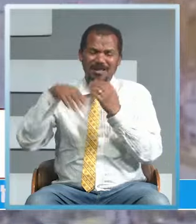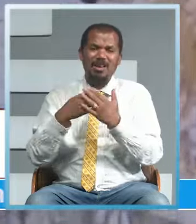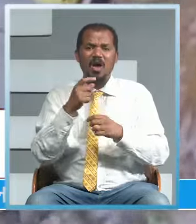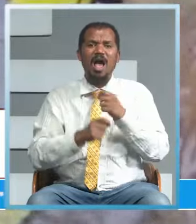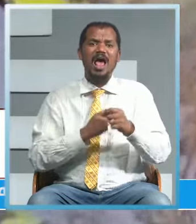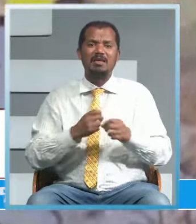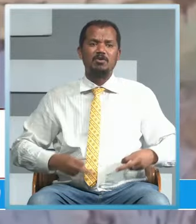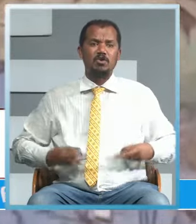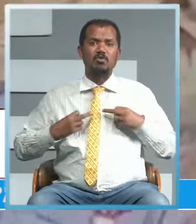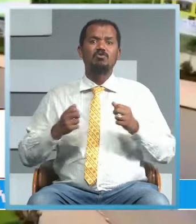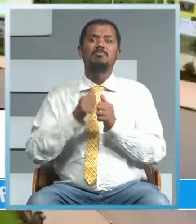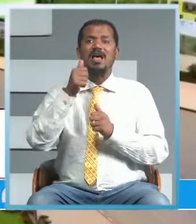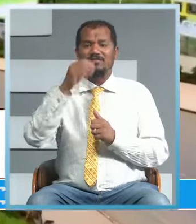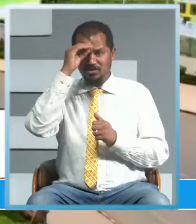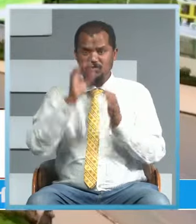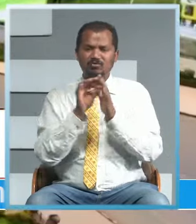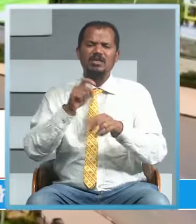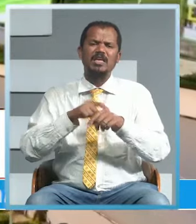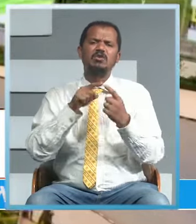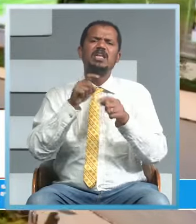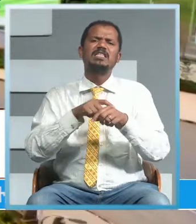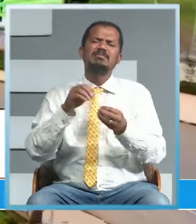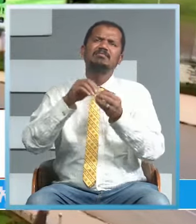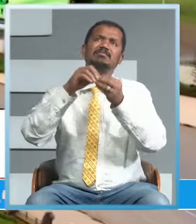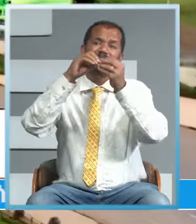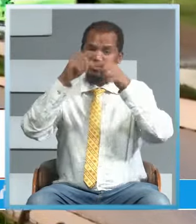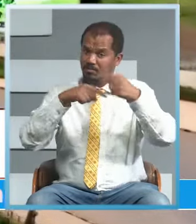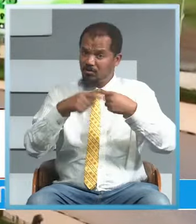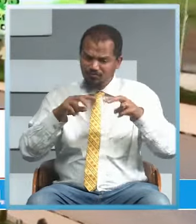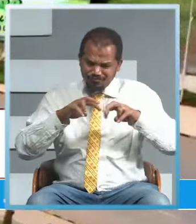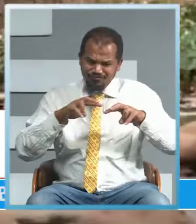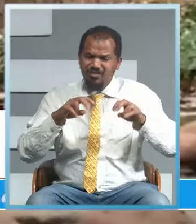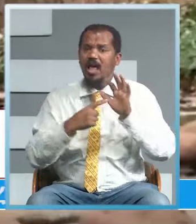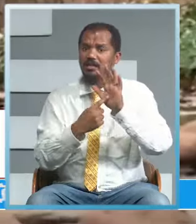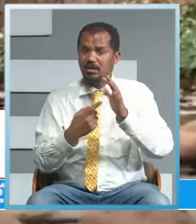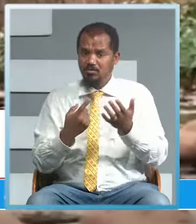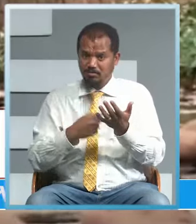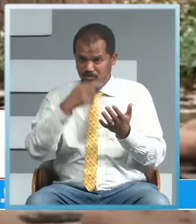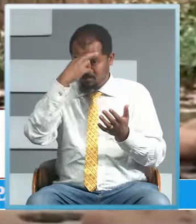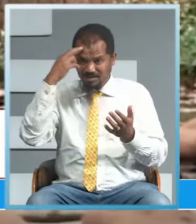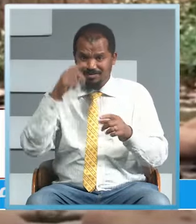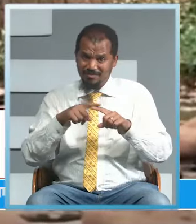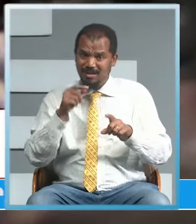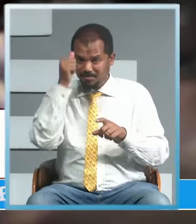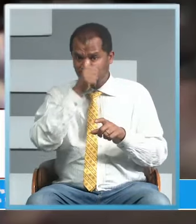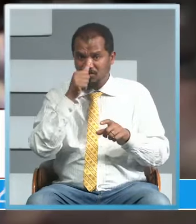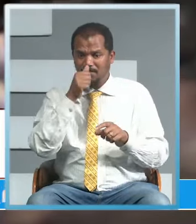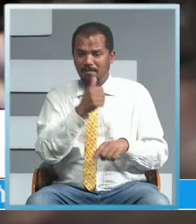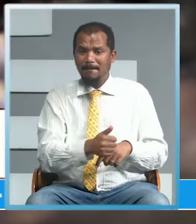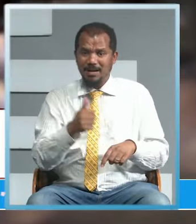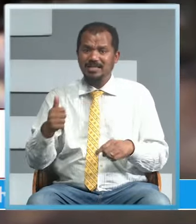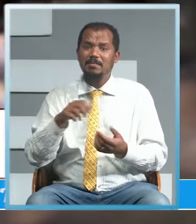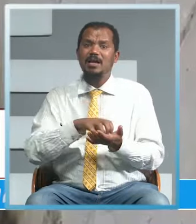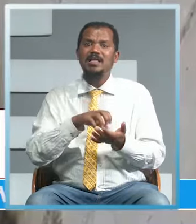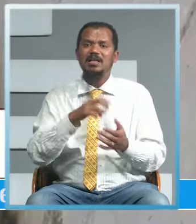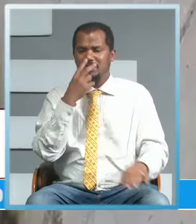በመላው ዓለም ሕይወቱ የሚያልፍ የሰው ቁጥር ከጊዜ ወደ ጊዜ እየጨመረ መሄዱን ጥናቶች ያሳያሉ። በዚሁ ረገድ በተለይ በኢትዮጵያ